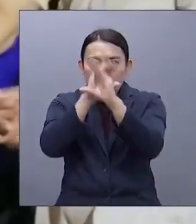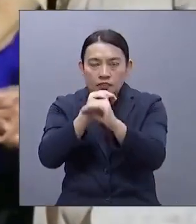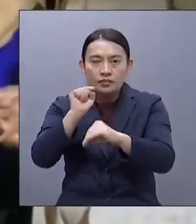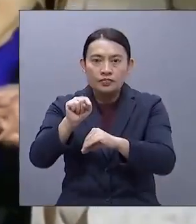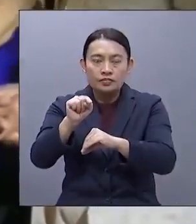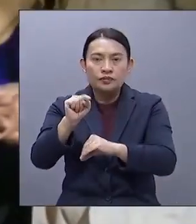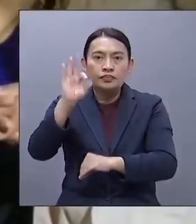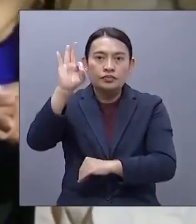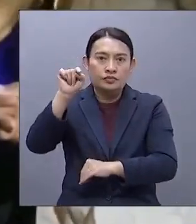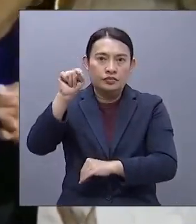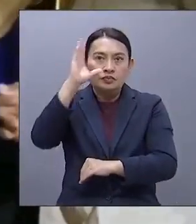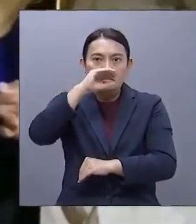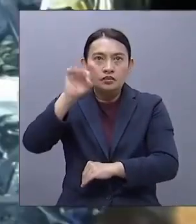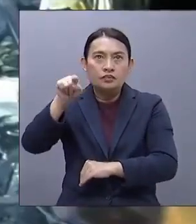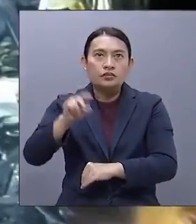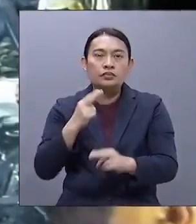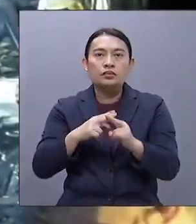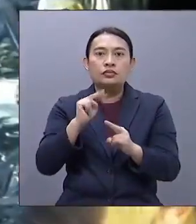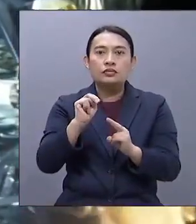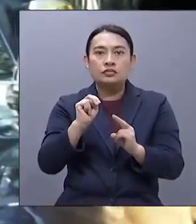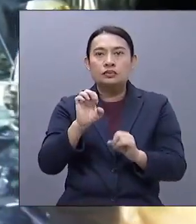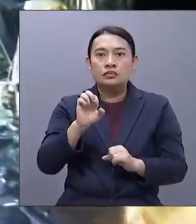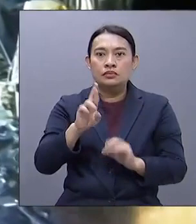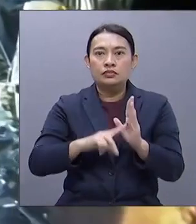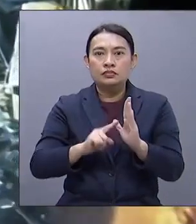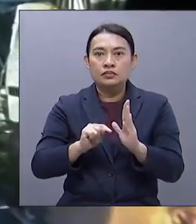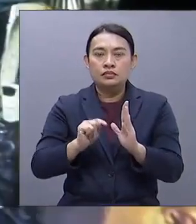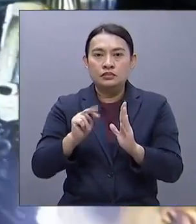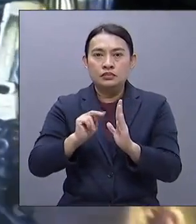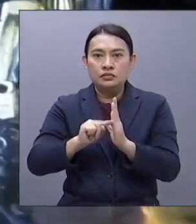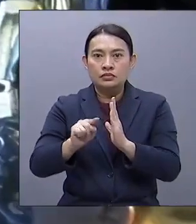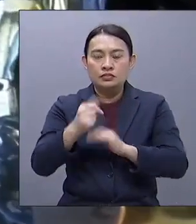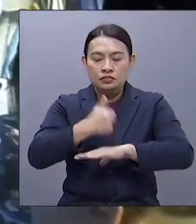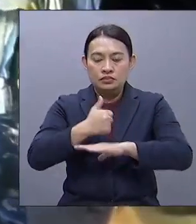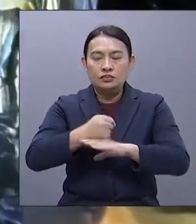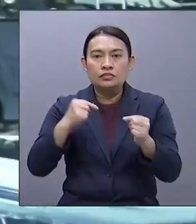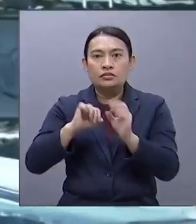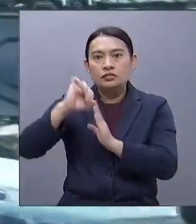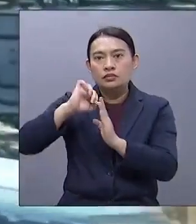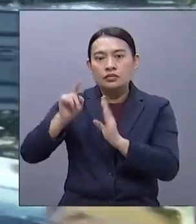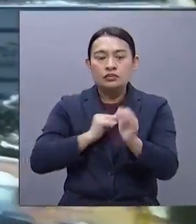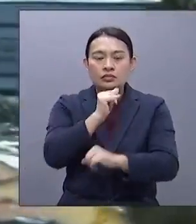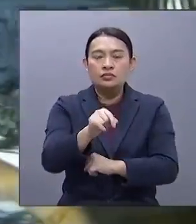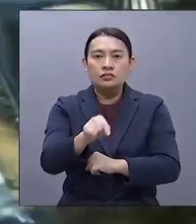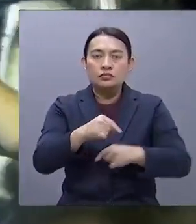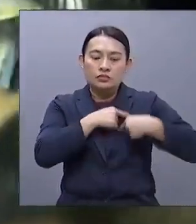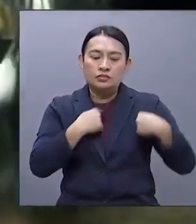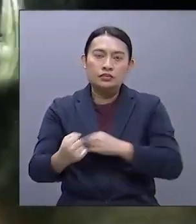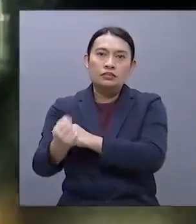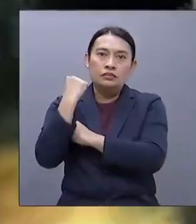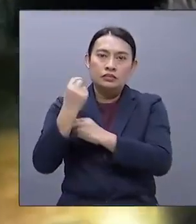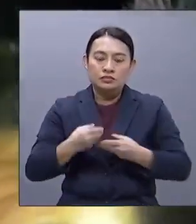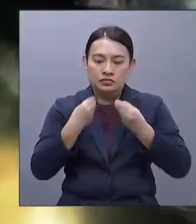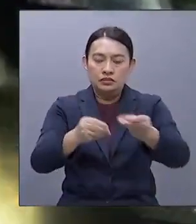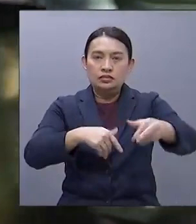ณ 21:00 น.นายนิรัตน์พงศ์สิทธิถาวรนะครับผู้ว่าราชการจังหวัดเชียงใหม่ได้ลงพื้นที่ให้กำลังใจผู้ประสบเหตุครับพร้อมกับ